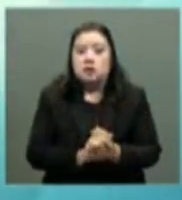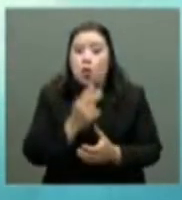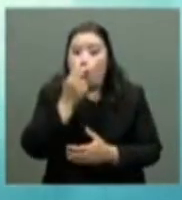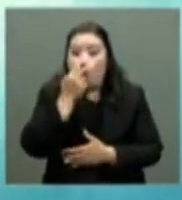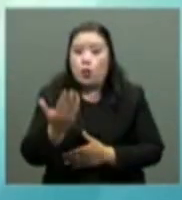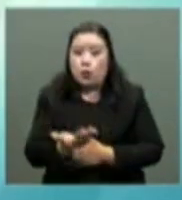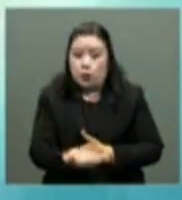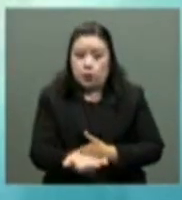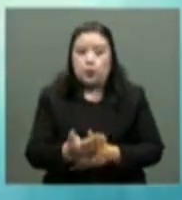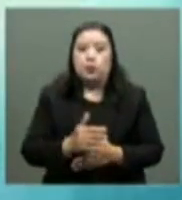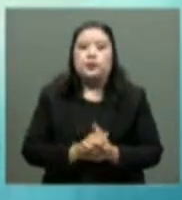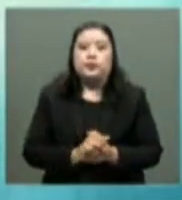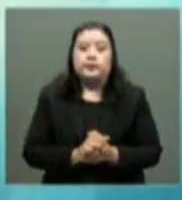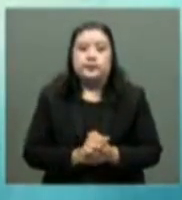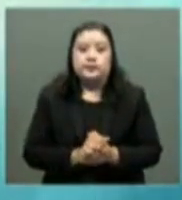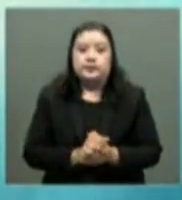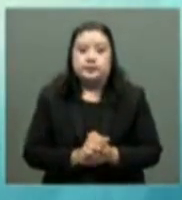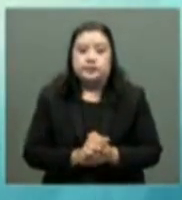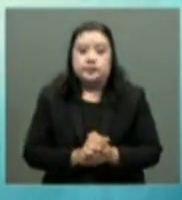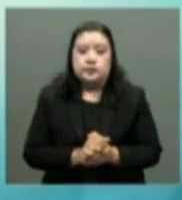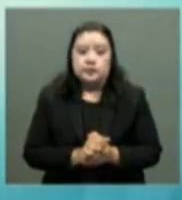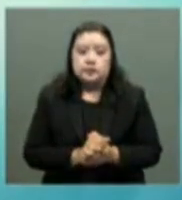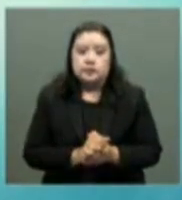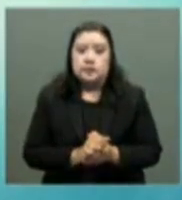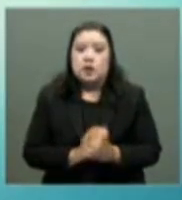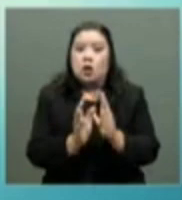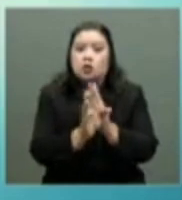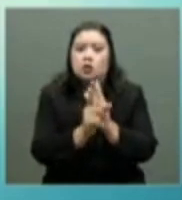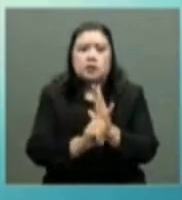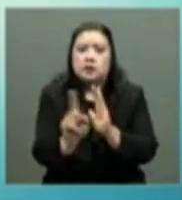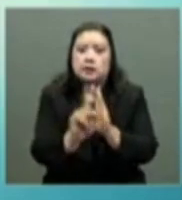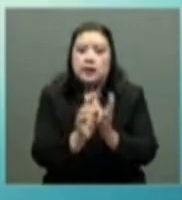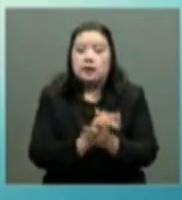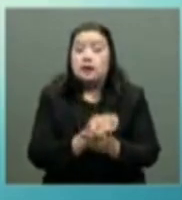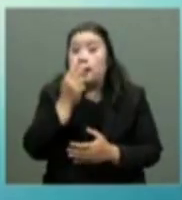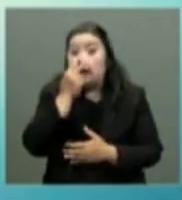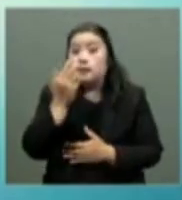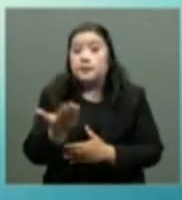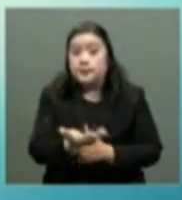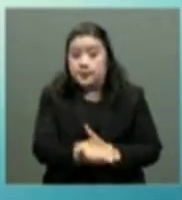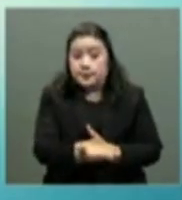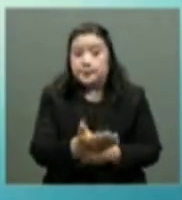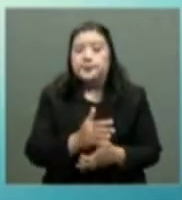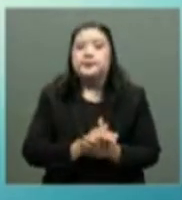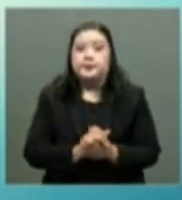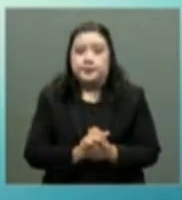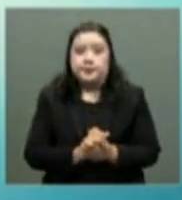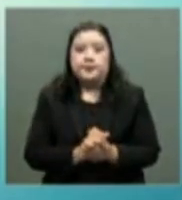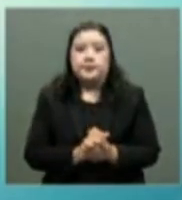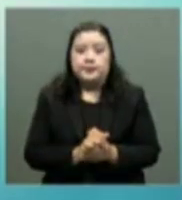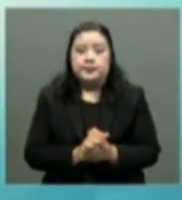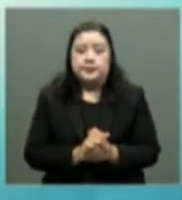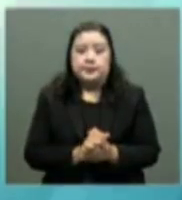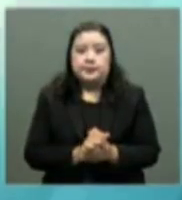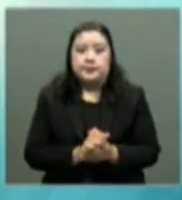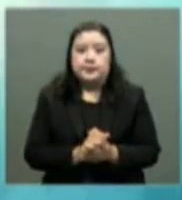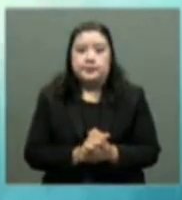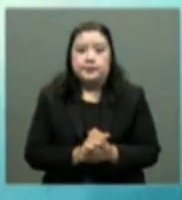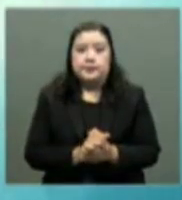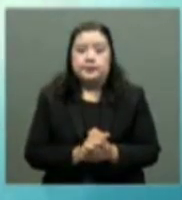ของการดูแลยังไงนะครับซึ่งก็เห็นภาพนะครับว่าเป็นเรื่องของการ